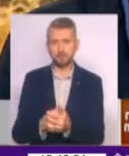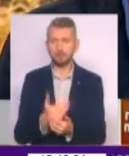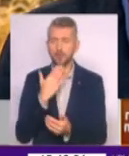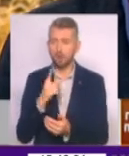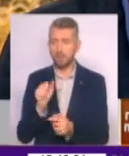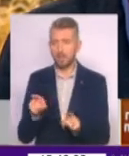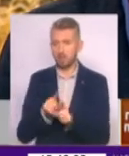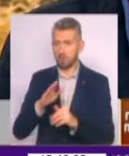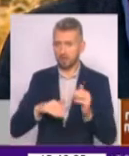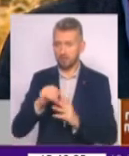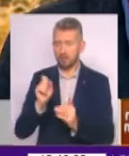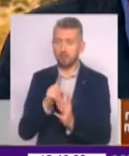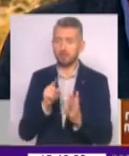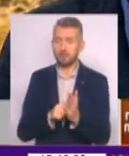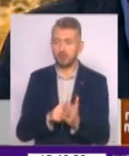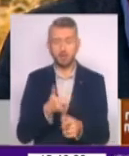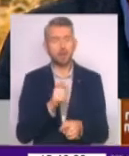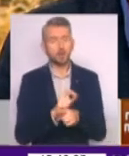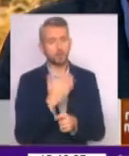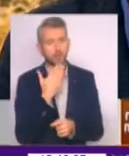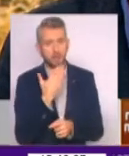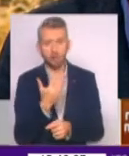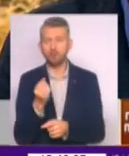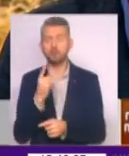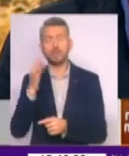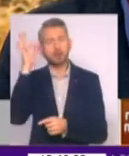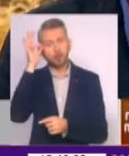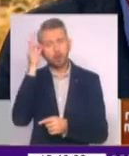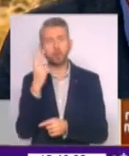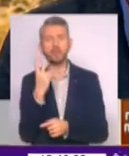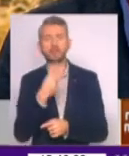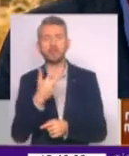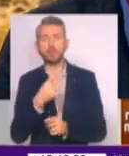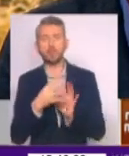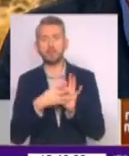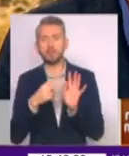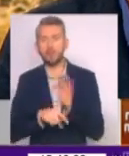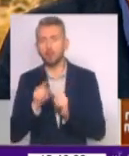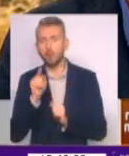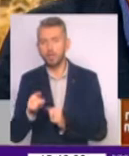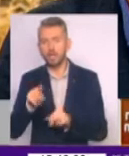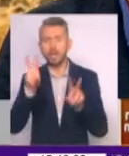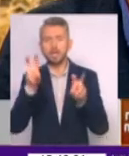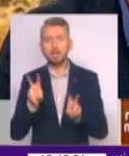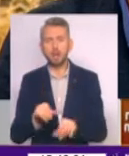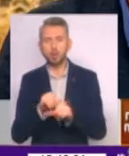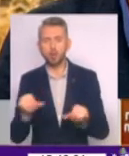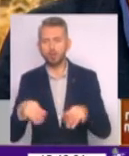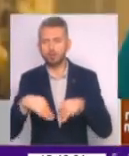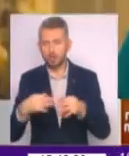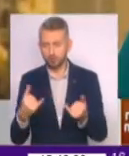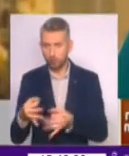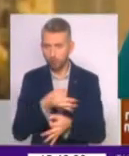таке практичне запитання. Прошу дуже дякую. Ще раз нагадаю, будь ласка, 223-0981, тематику розвитку транспорту ми сьогодні